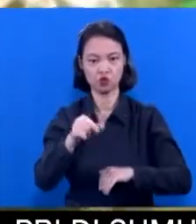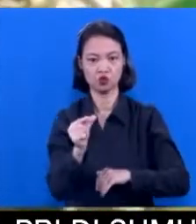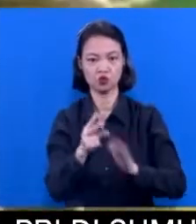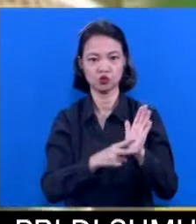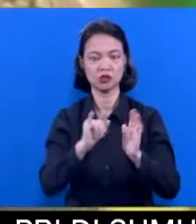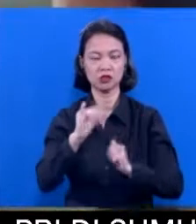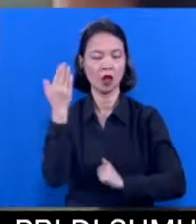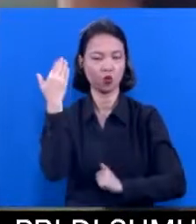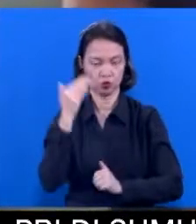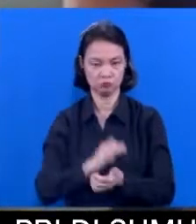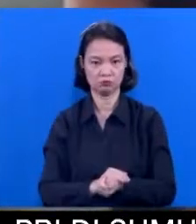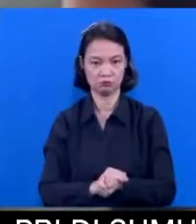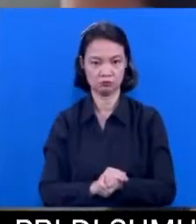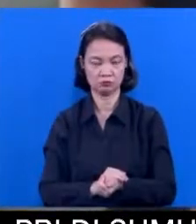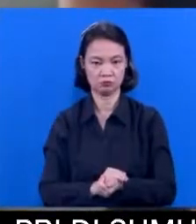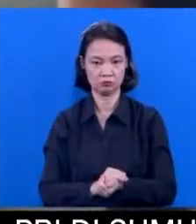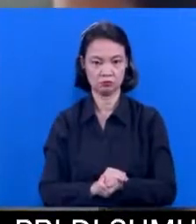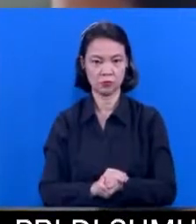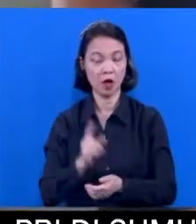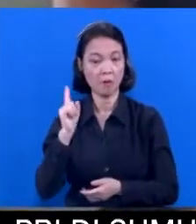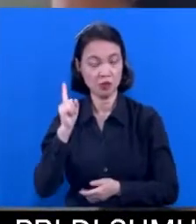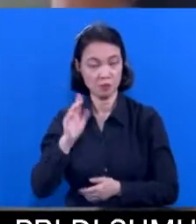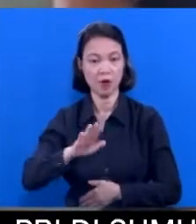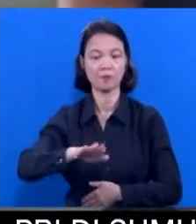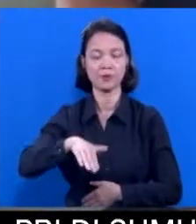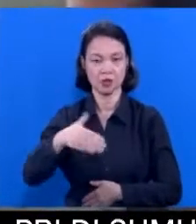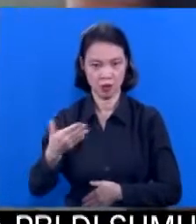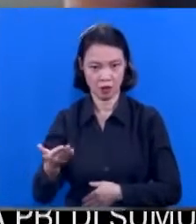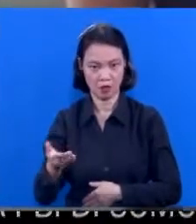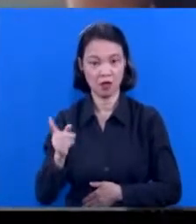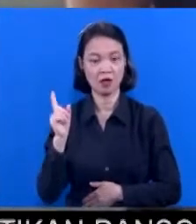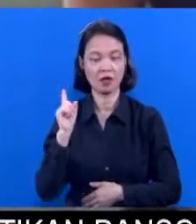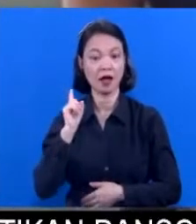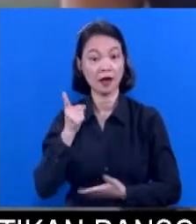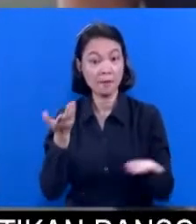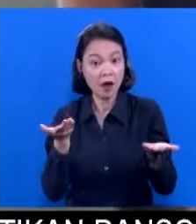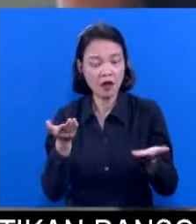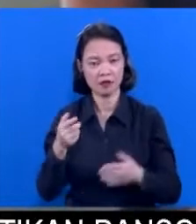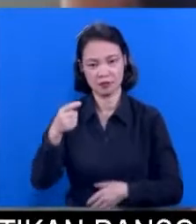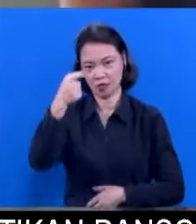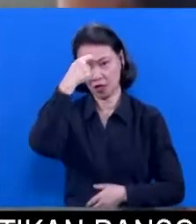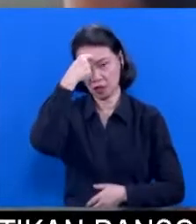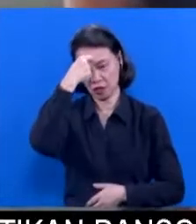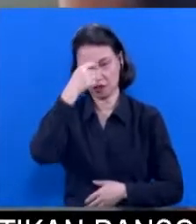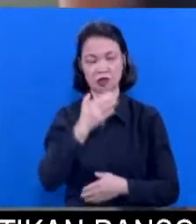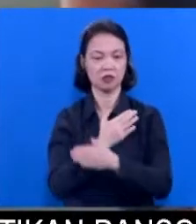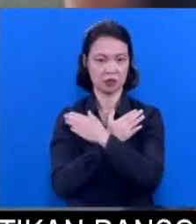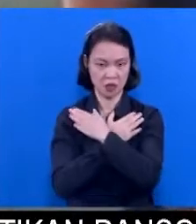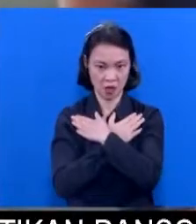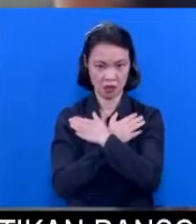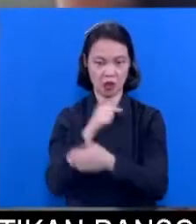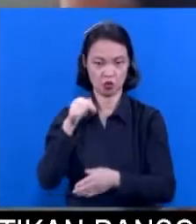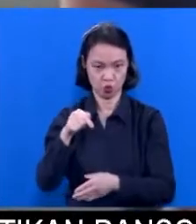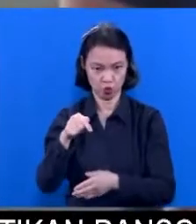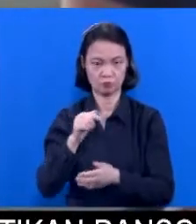Untuk sebab-sebab kematian karena sakit, untuk jenazah tersebut